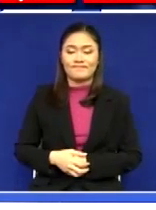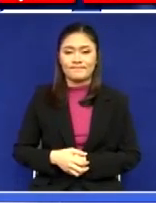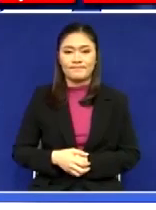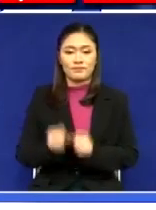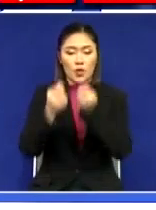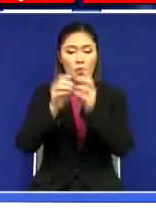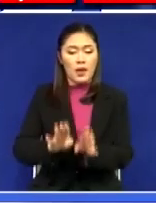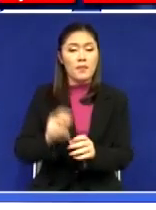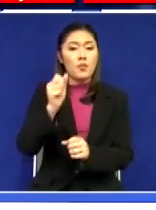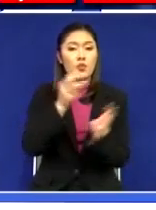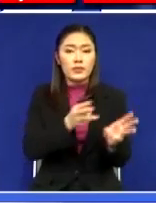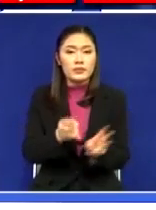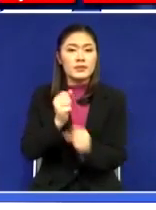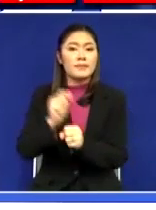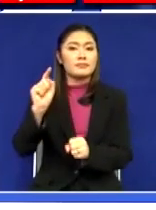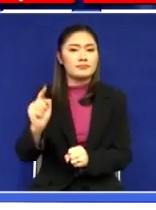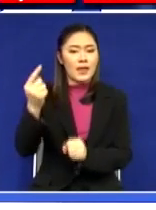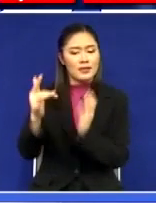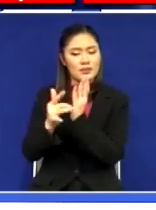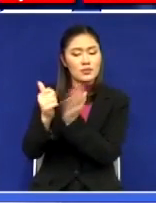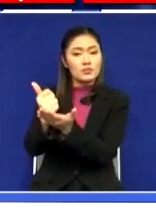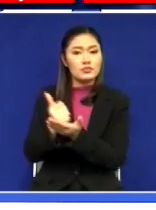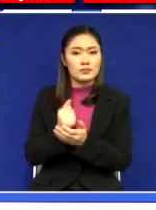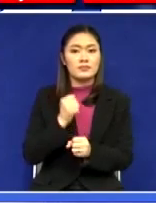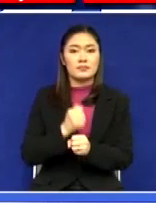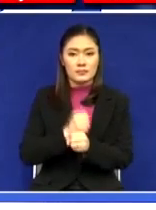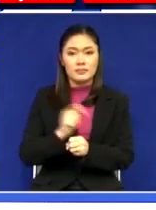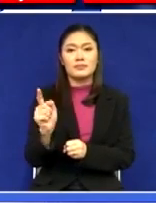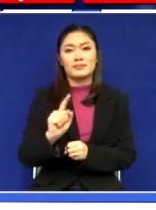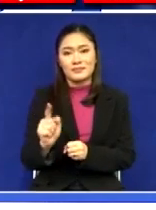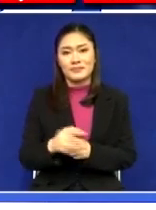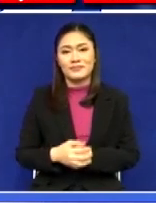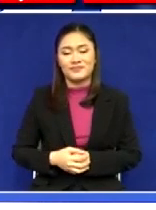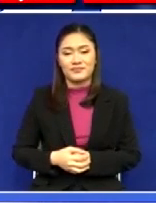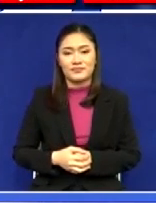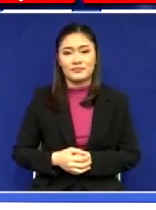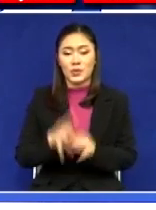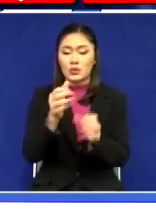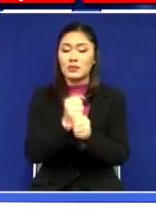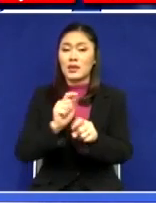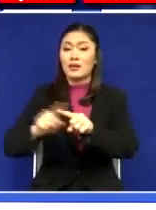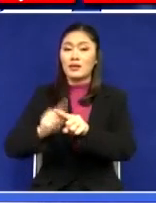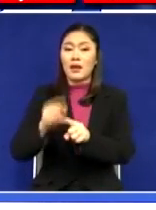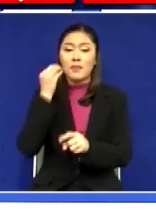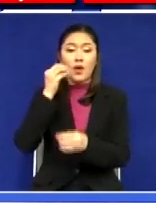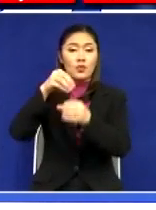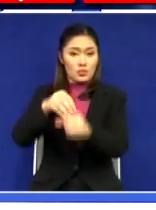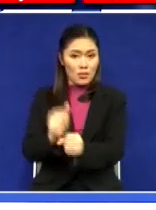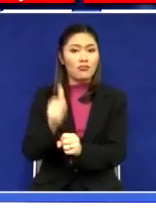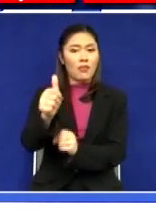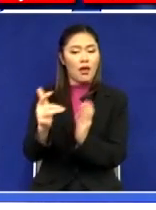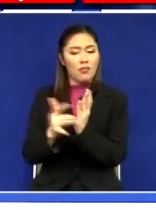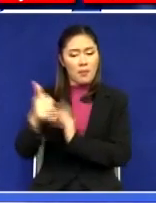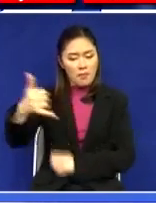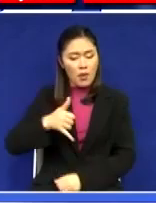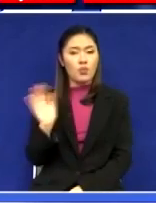บงานใหม่การเอาเทคโนโลยีเข้ามาใช้นะครับการให้เขาสามารถทำธุรกรรมพวกนี้จากที่บ้านได้เลยโดยที่ไม่ต้องมา